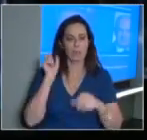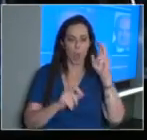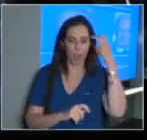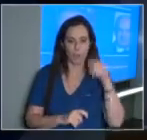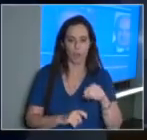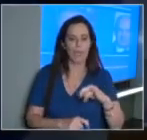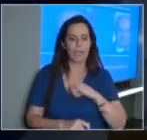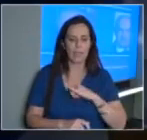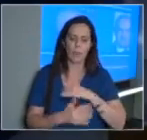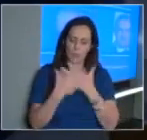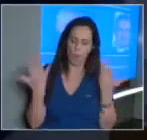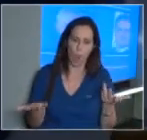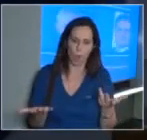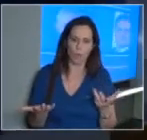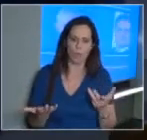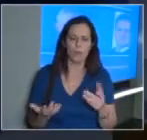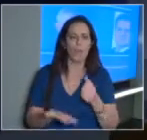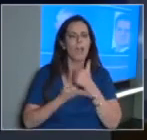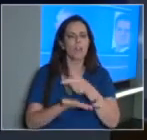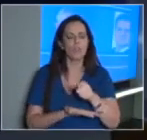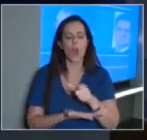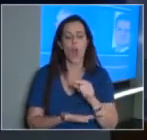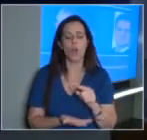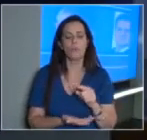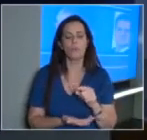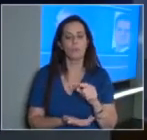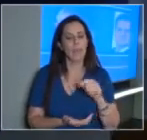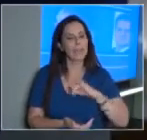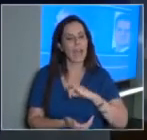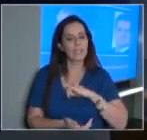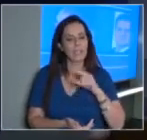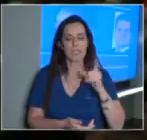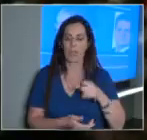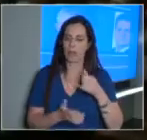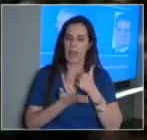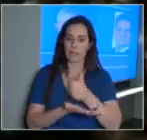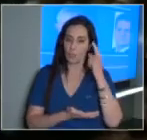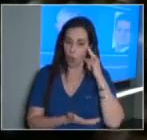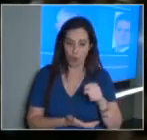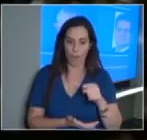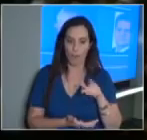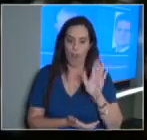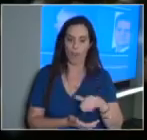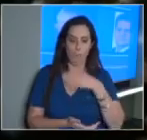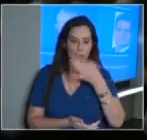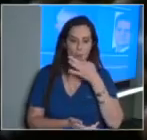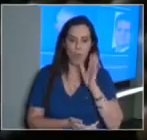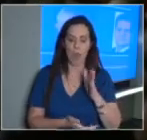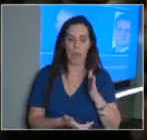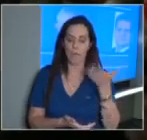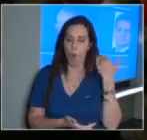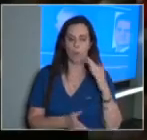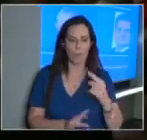זה אינטרס מובהק שלו, והדובר שלו מבין שאת האינטרס הזה צריך לייצג. אני חושב שבמובן הזה גם הנאום שלו באמת